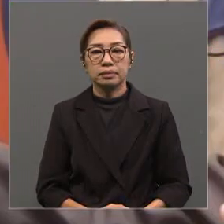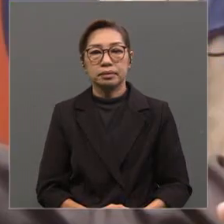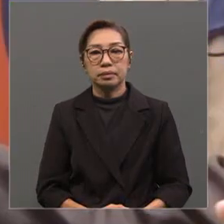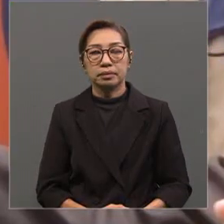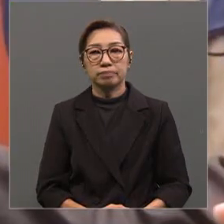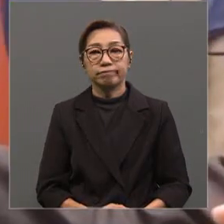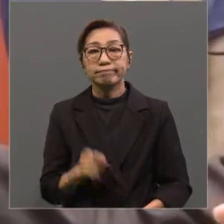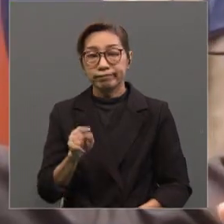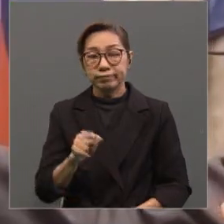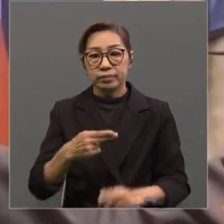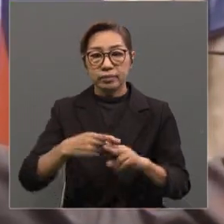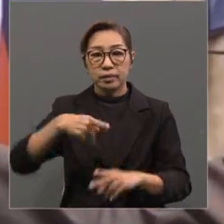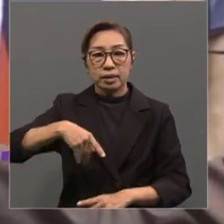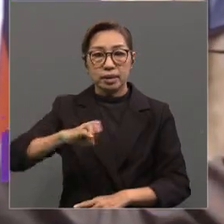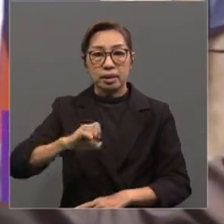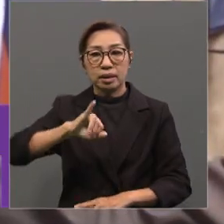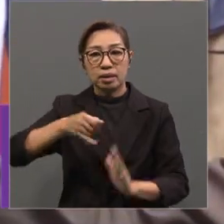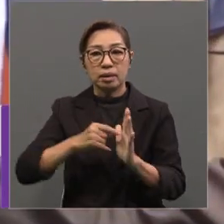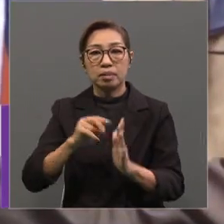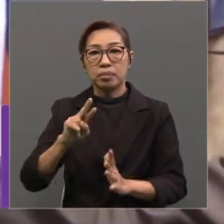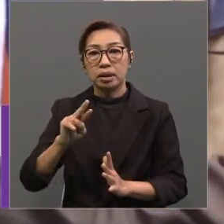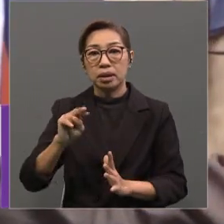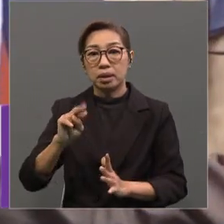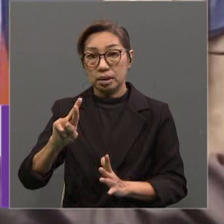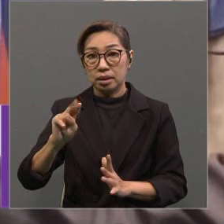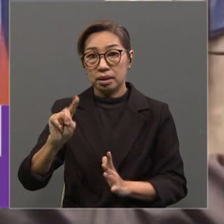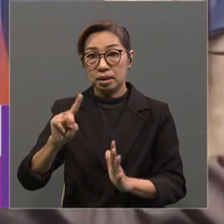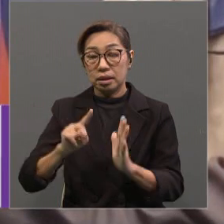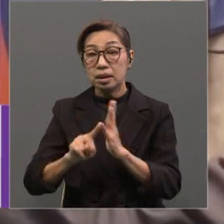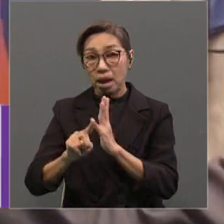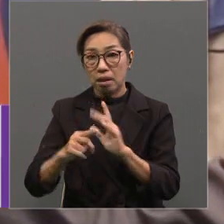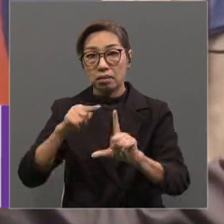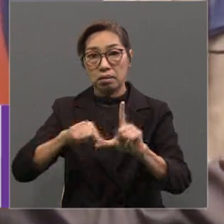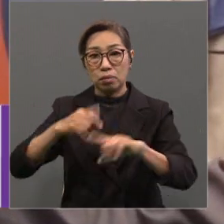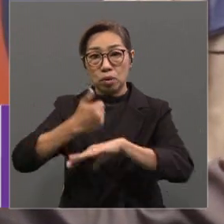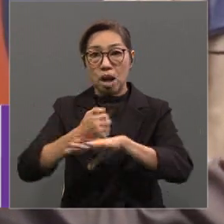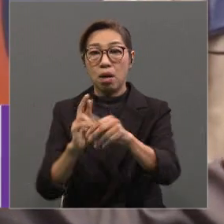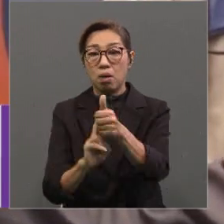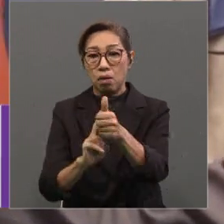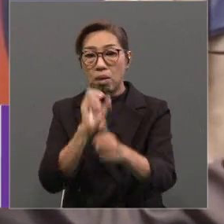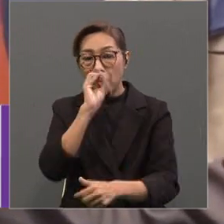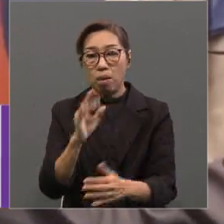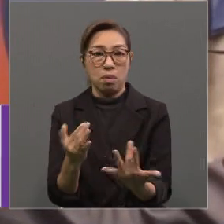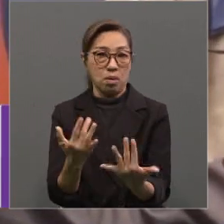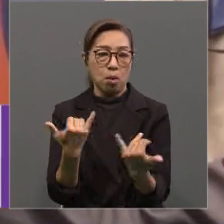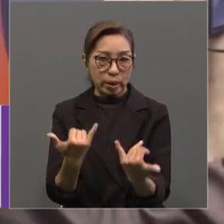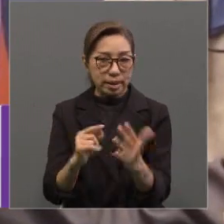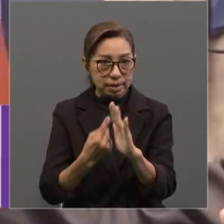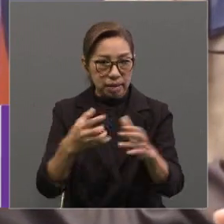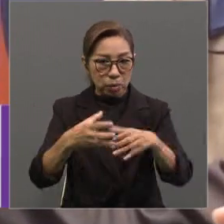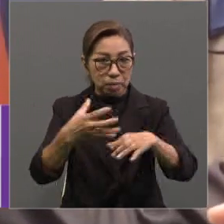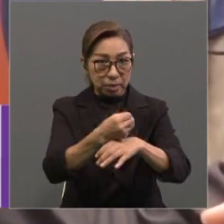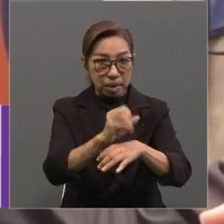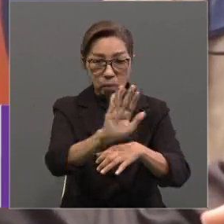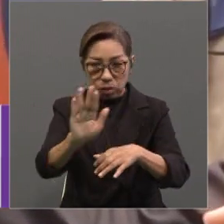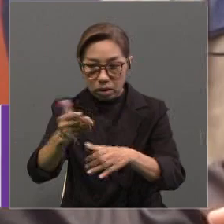โดยเรื่องนี้ค่ะนายพิจารณ์ชาวพัฒนวงศ์นะคะรองหัวหน้าพรรคก้าวไกลก็เปิดเผยบอกว่าวันนี้เดี๋ยวจะเริ่มพูดคุยกับแต่ละพรรคการ